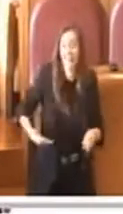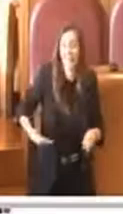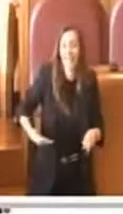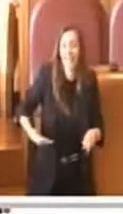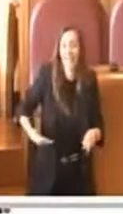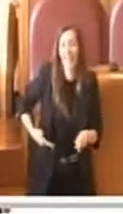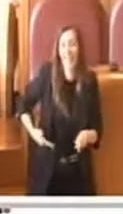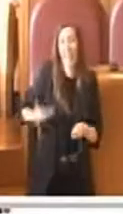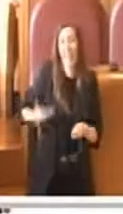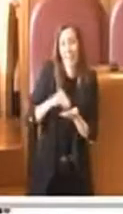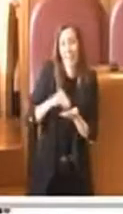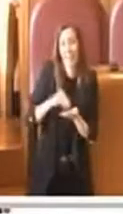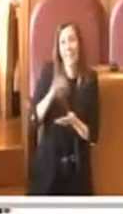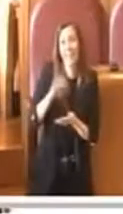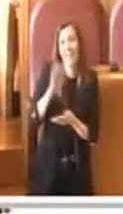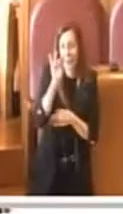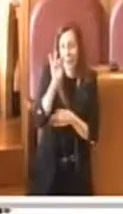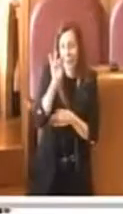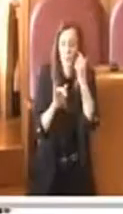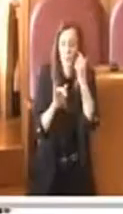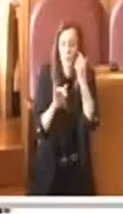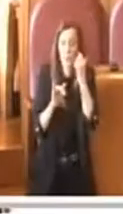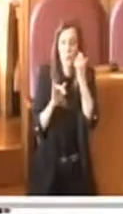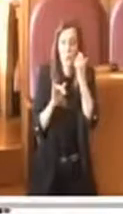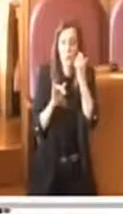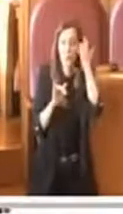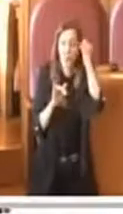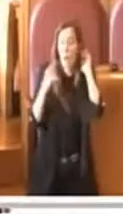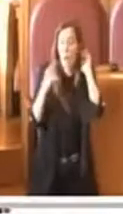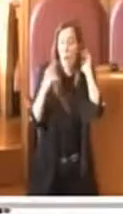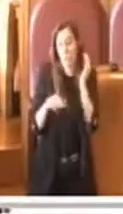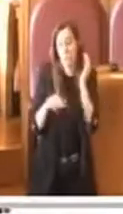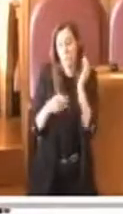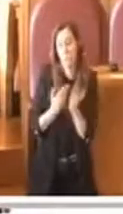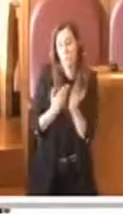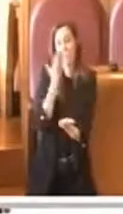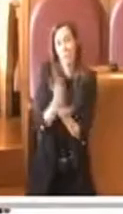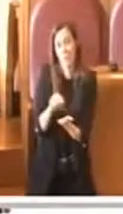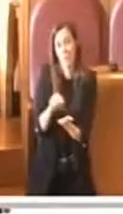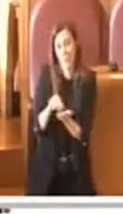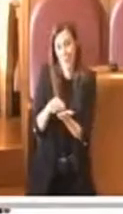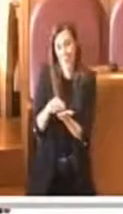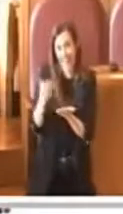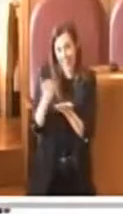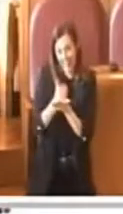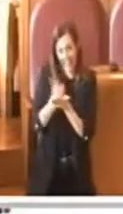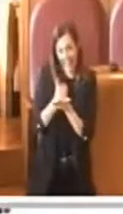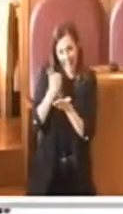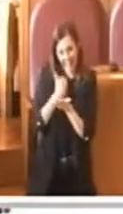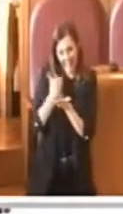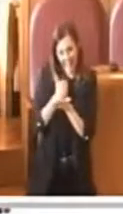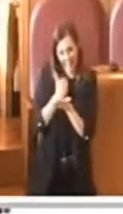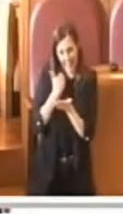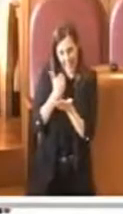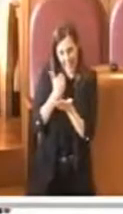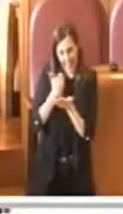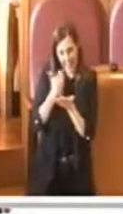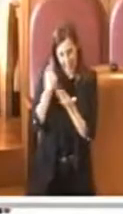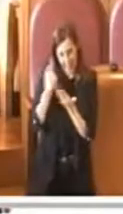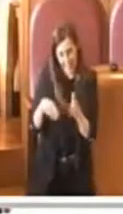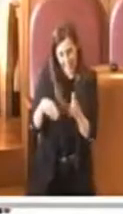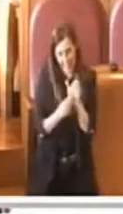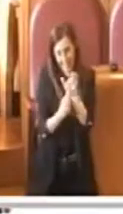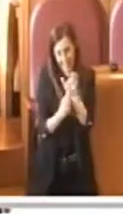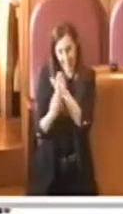che futuri ovviamente. Questa mozione infatti chiede di stanziare quei risparmi di spesa dei